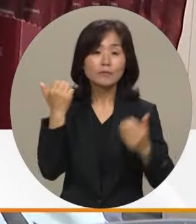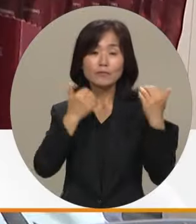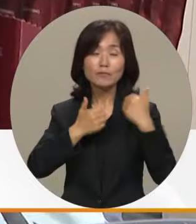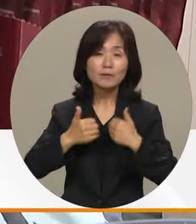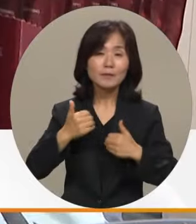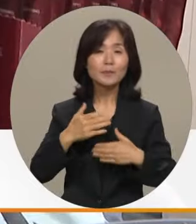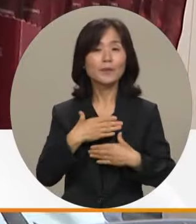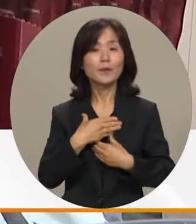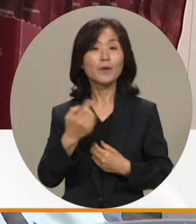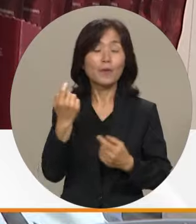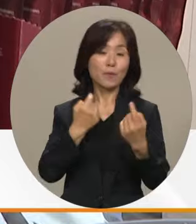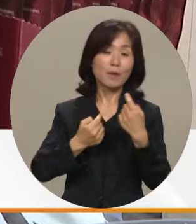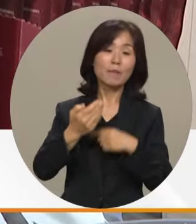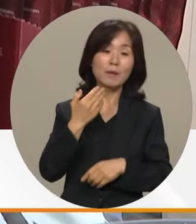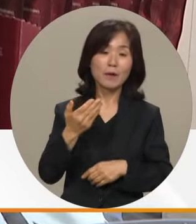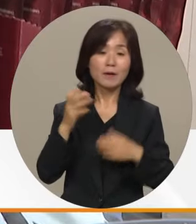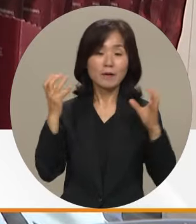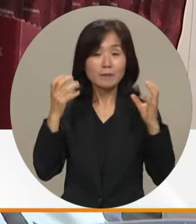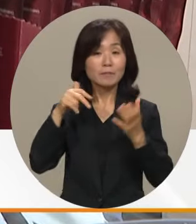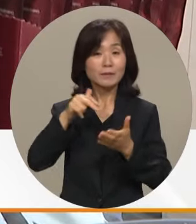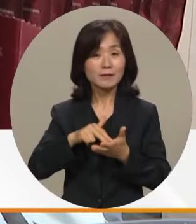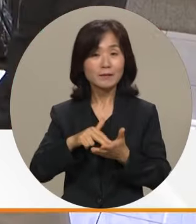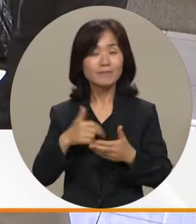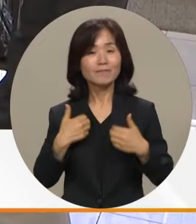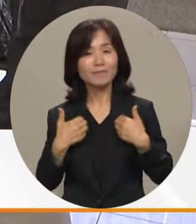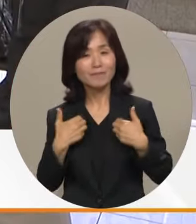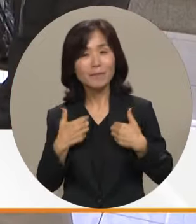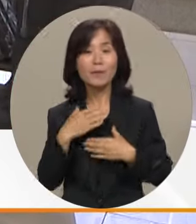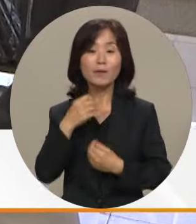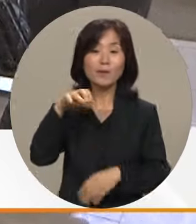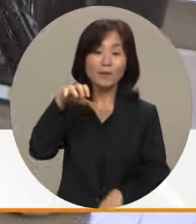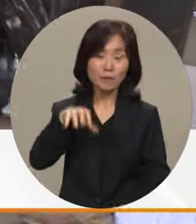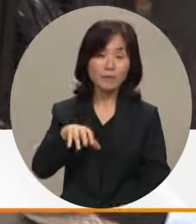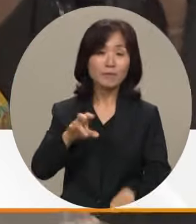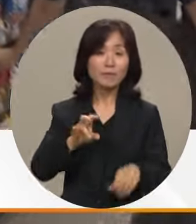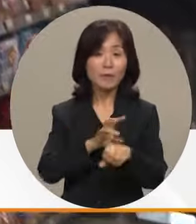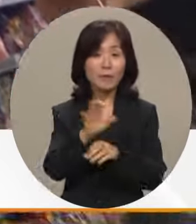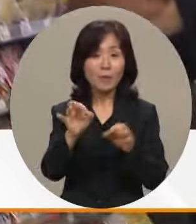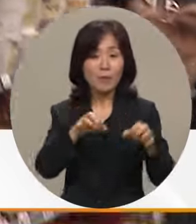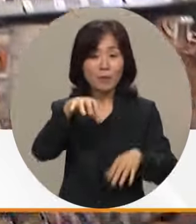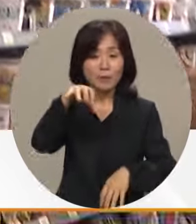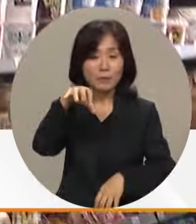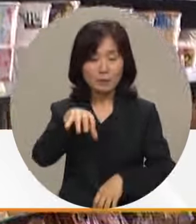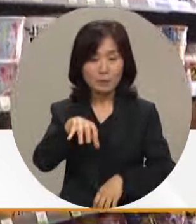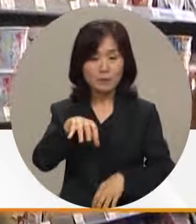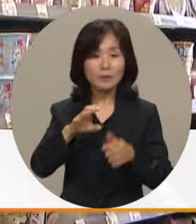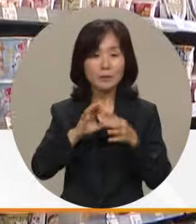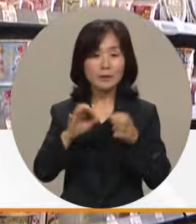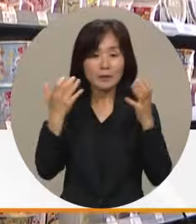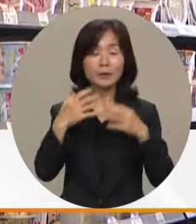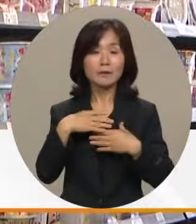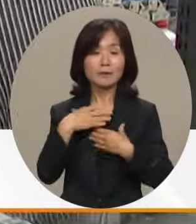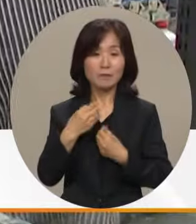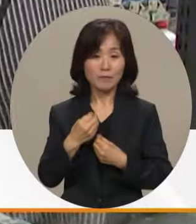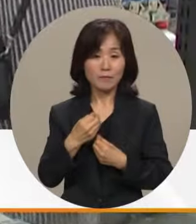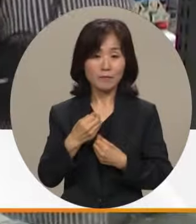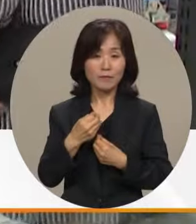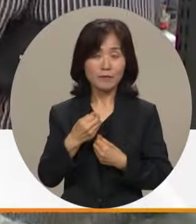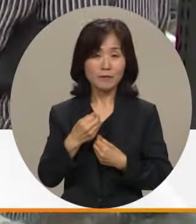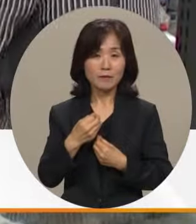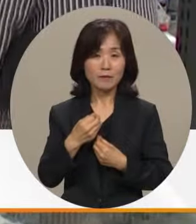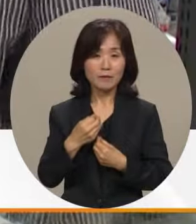특히 아이들한테는 되게 즐겁고 친근한 공간이거든요. 편의점 공간으로 하여금 우리 아동 안전이나 이런 곳에서 가장